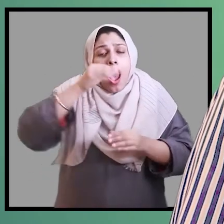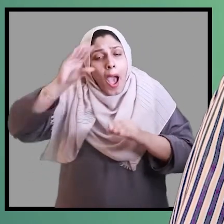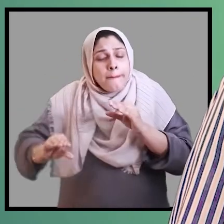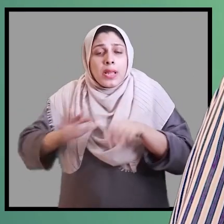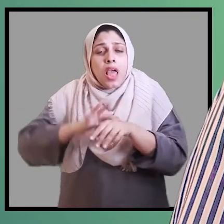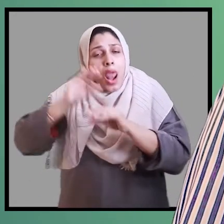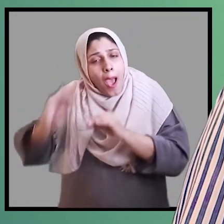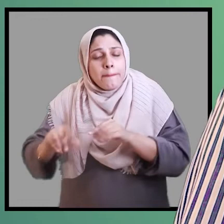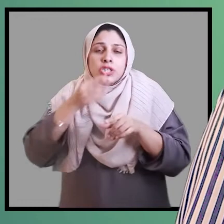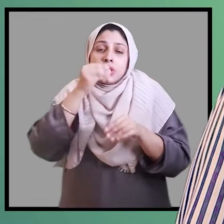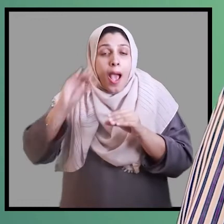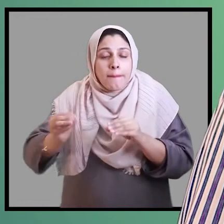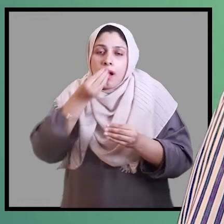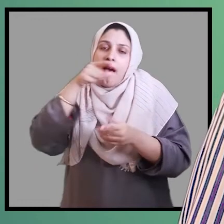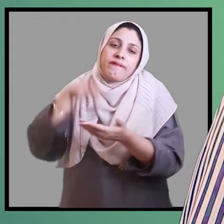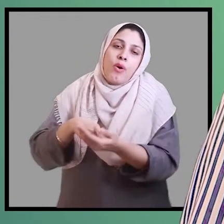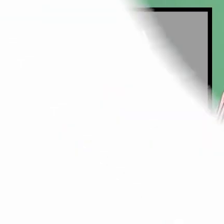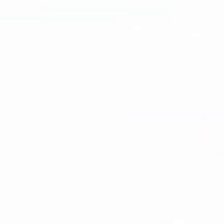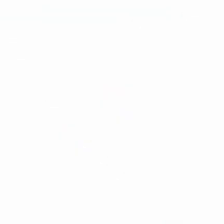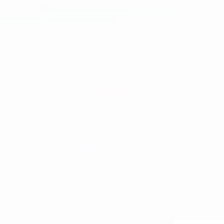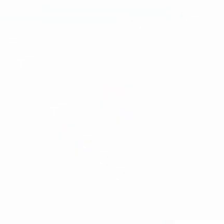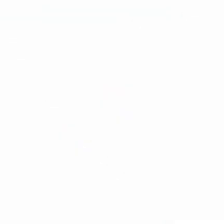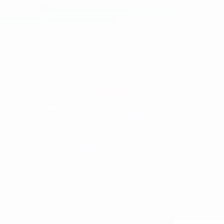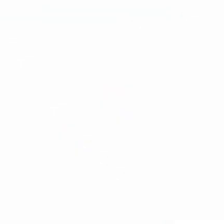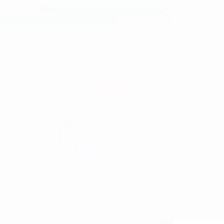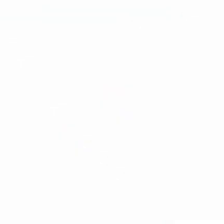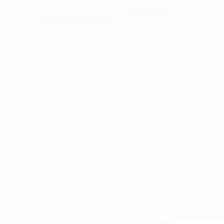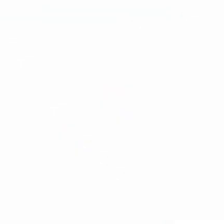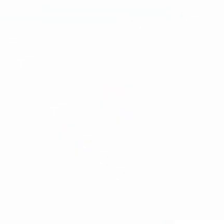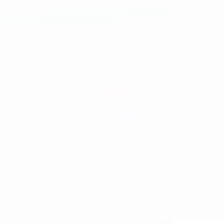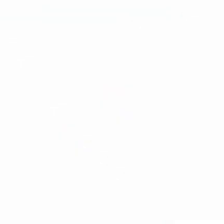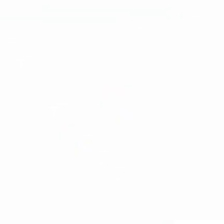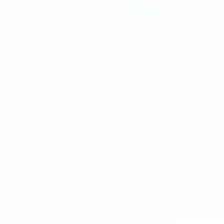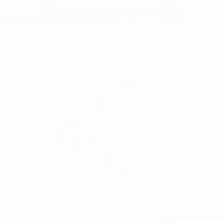अगर कर सकते हो नहीं तो वॉक ज़रूरी है और लो फैट लो कार्ब डाइट लें।